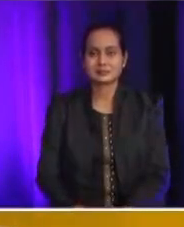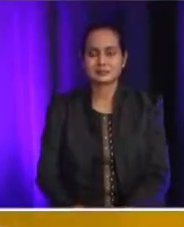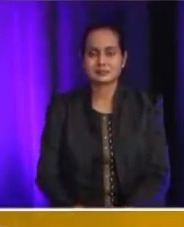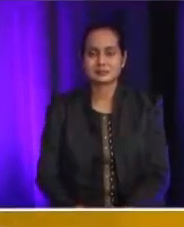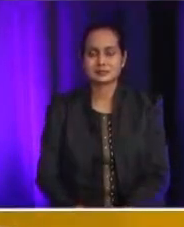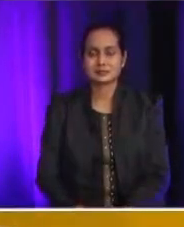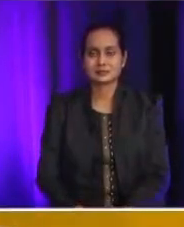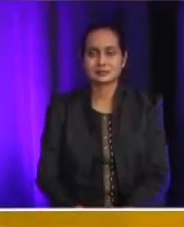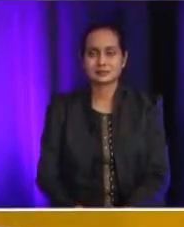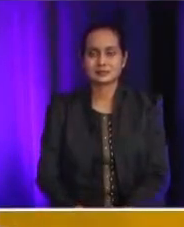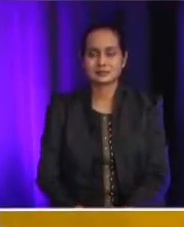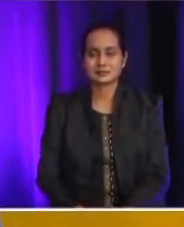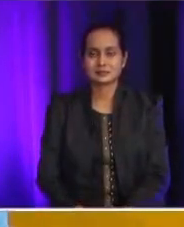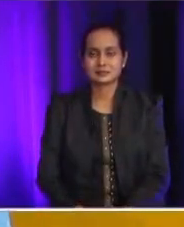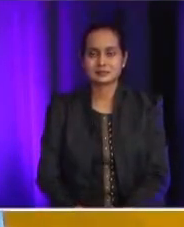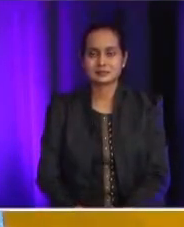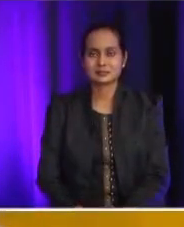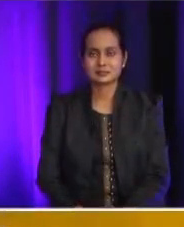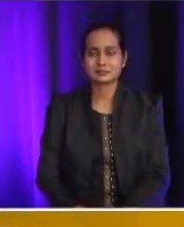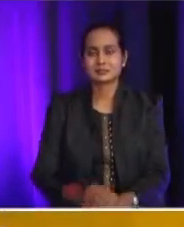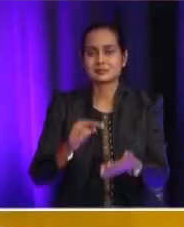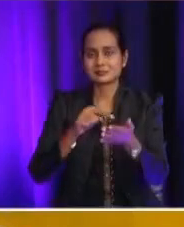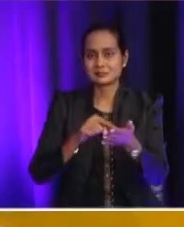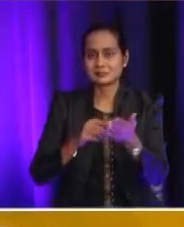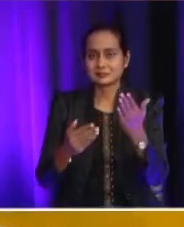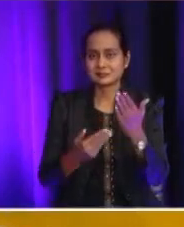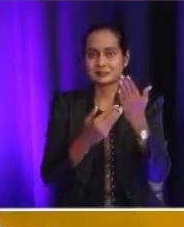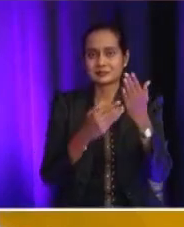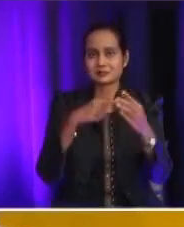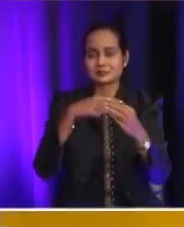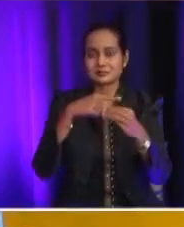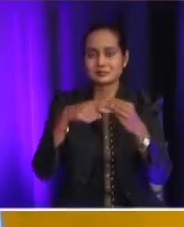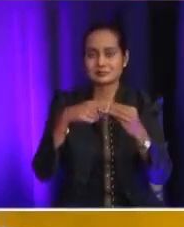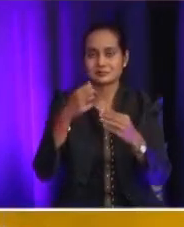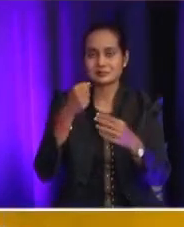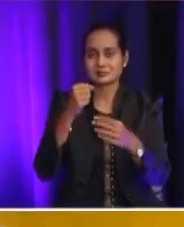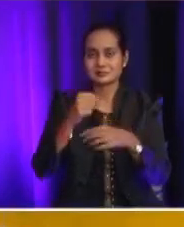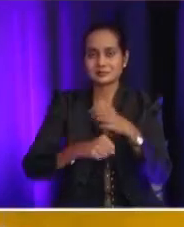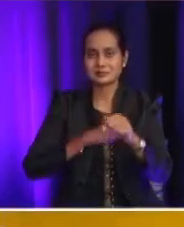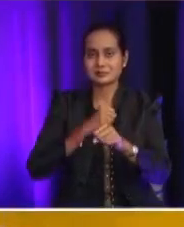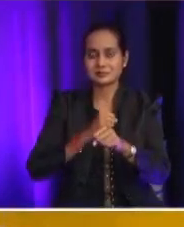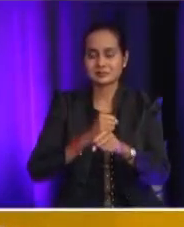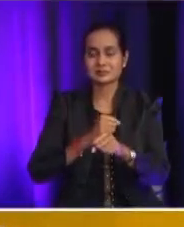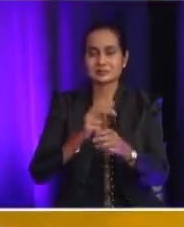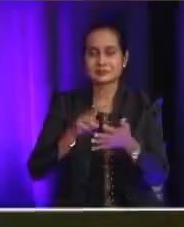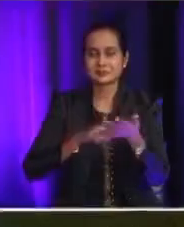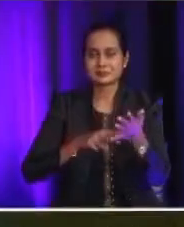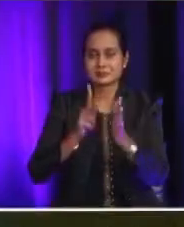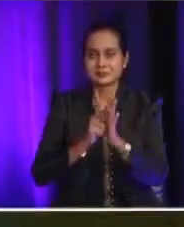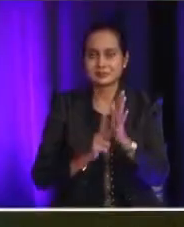membaca 2030. Wah. Jadi inilah pengenalan tentang dekat membaca kebangsaan.